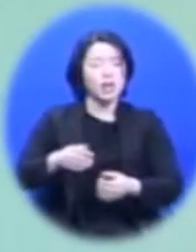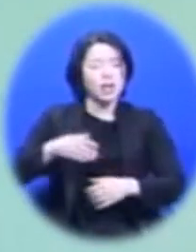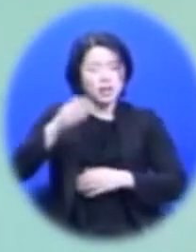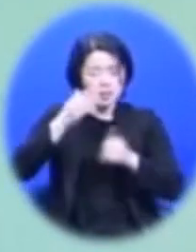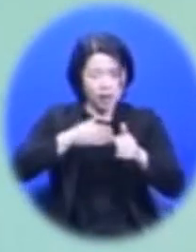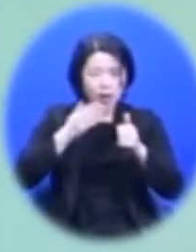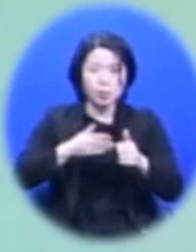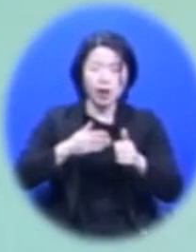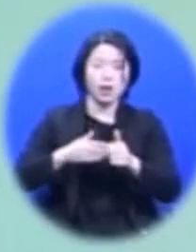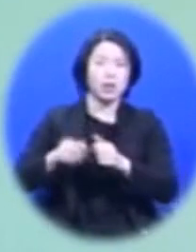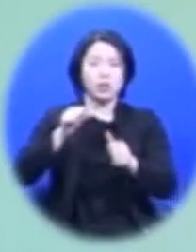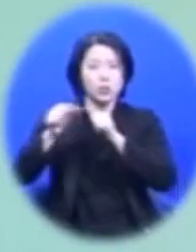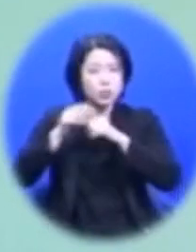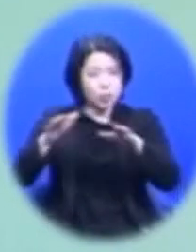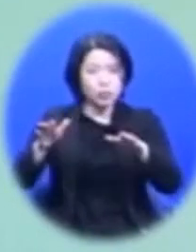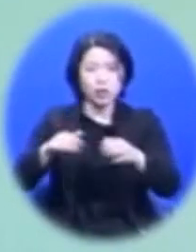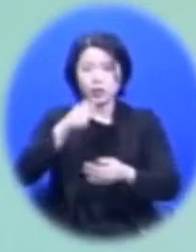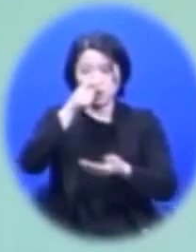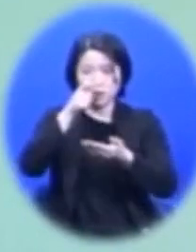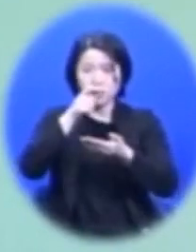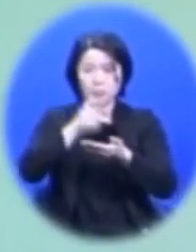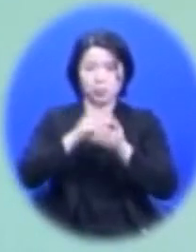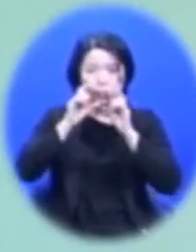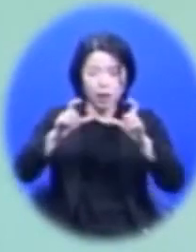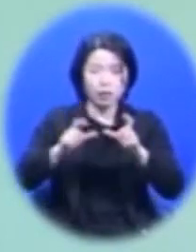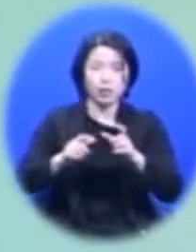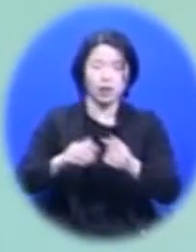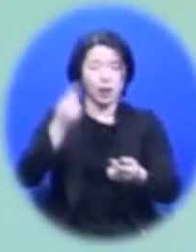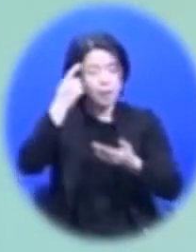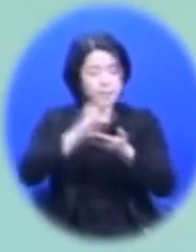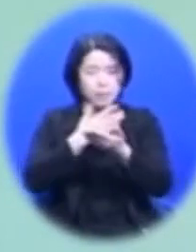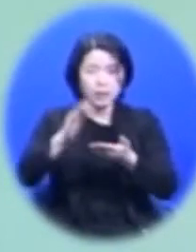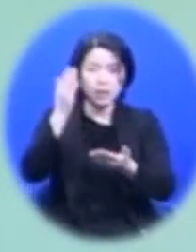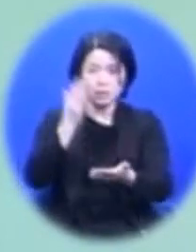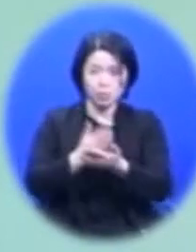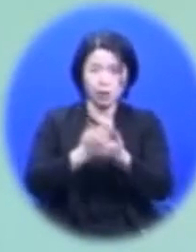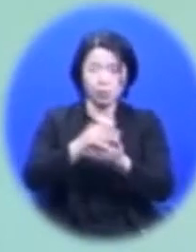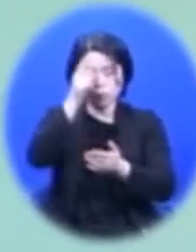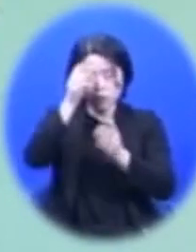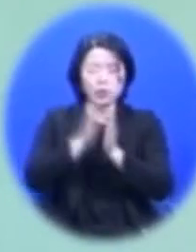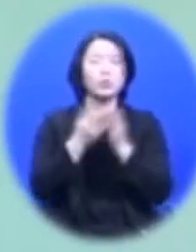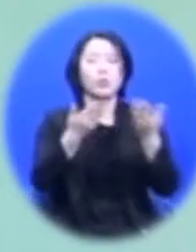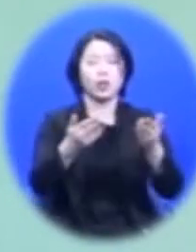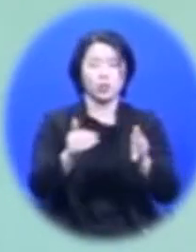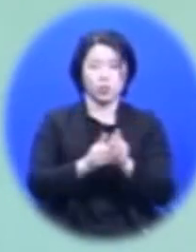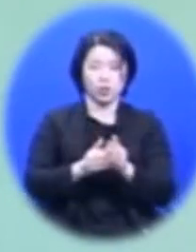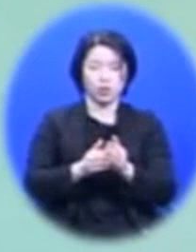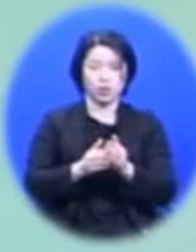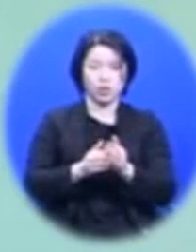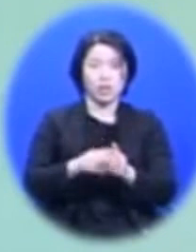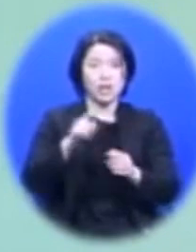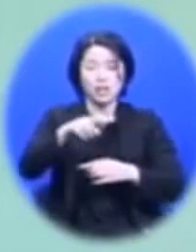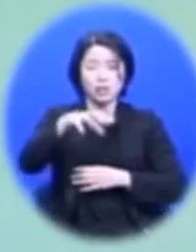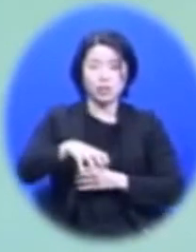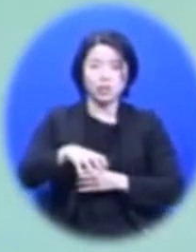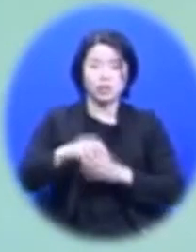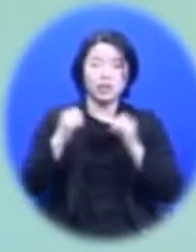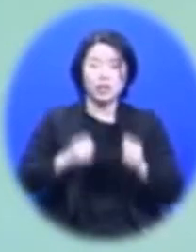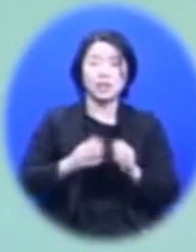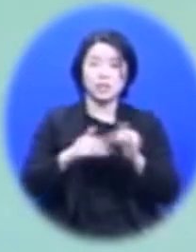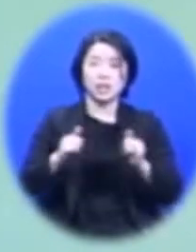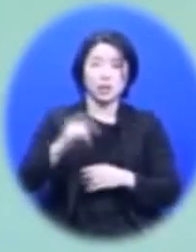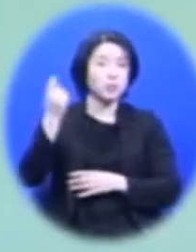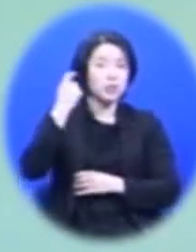소문내거나 정죄하거나 판단하거나 하지 말고 기도하라. 오늘 여기 계신 분들 못 들은 거 아닙니다.